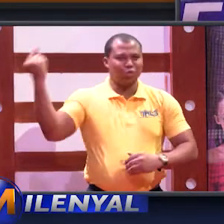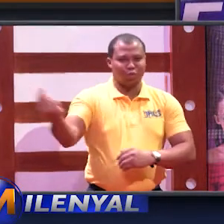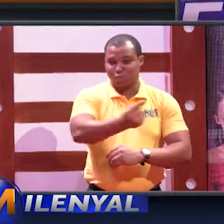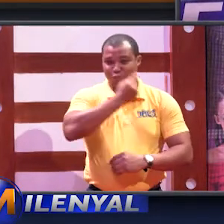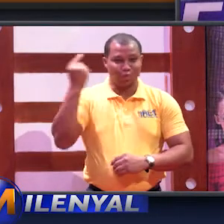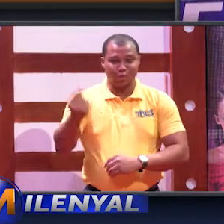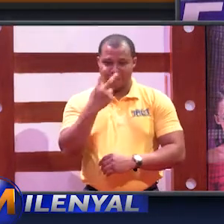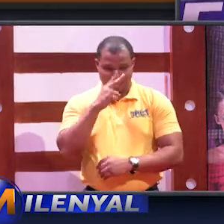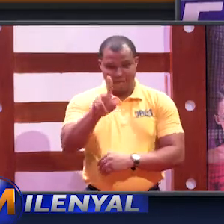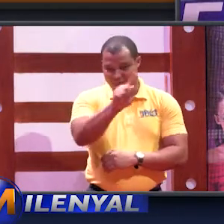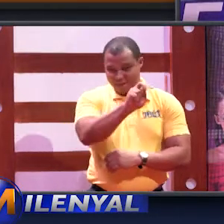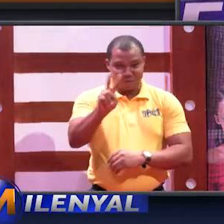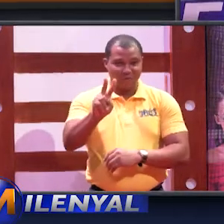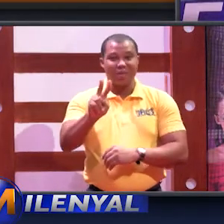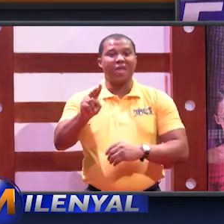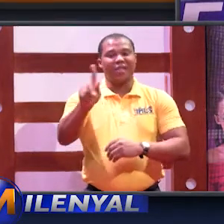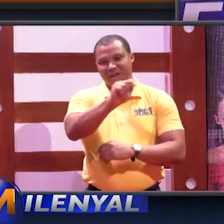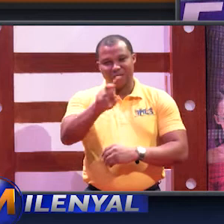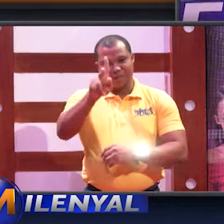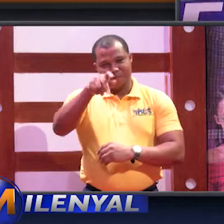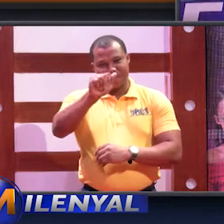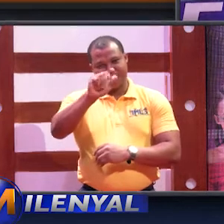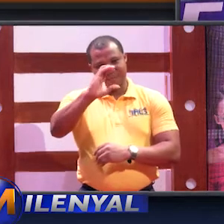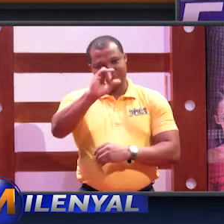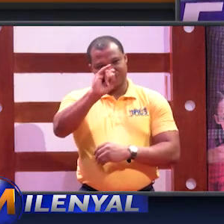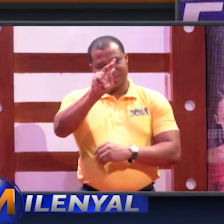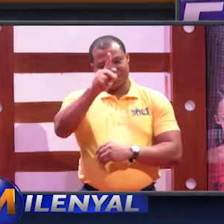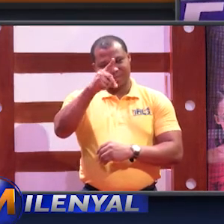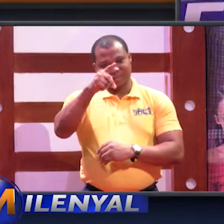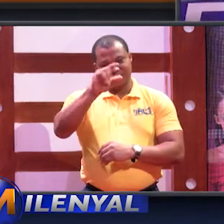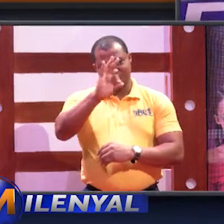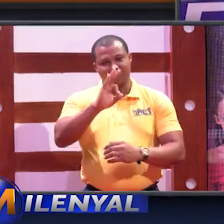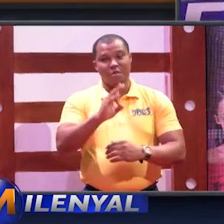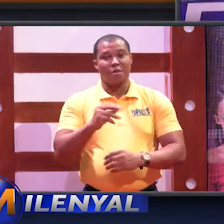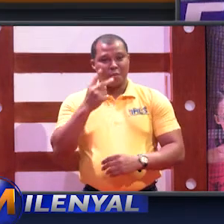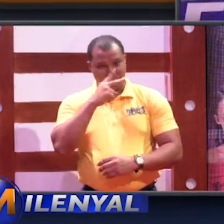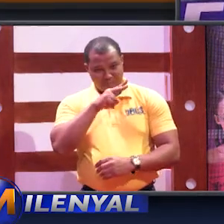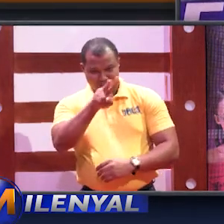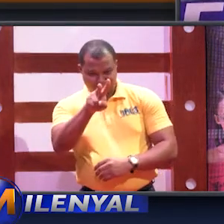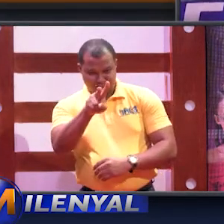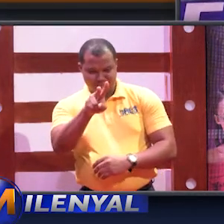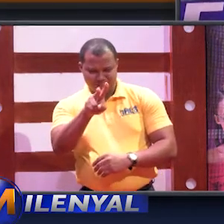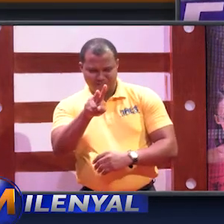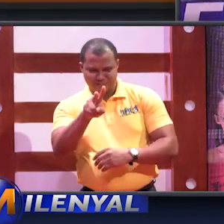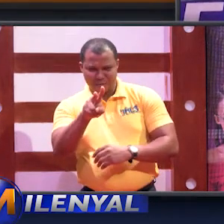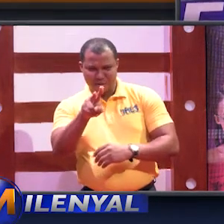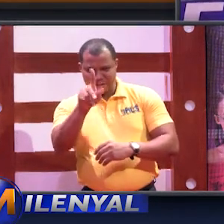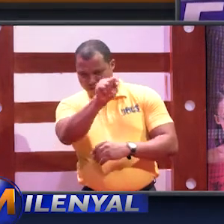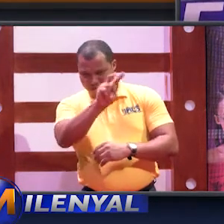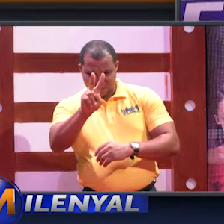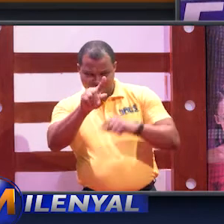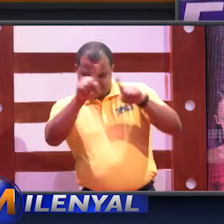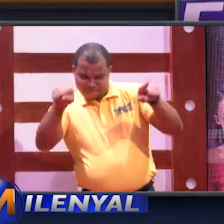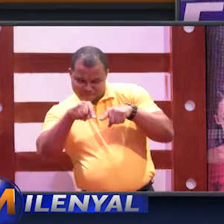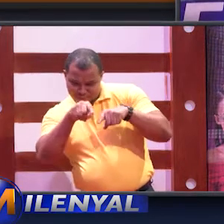branché millénial ou toujours sous Télé Pacifique. Et monsieur en bas écran là ouais on bagaille qu'on pas habitué ouais dans